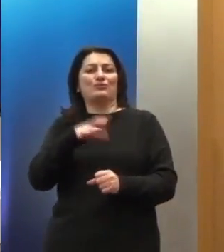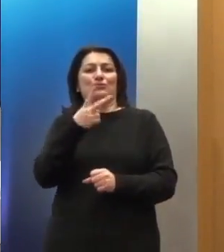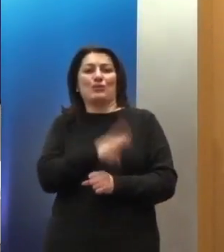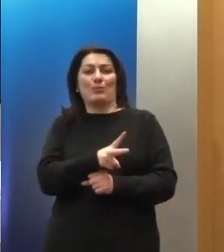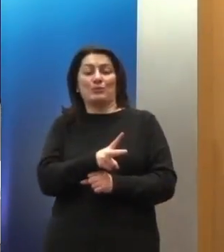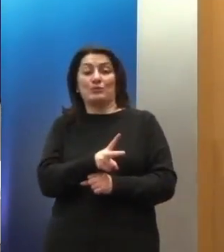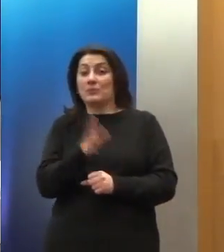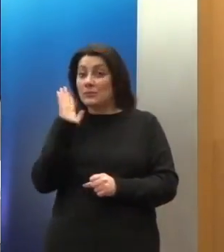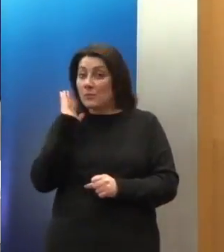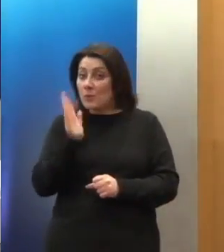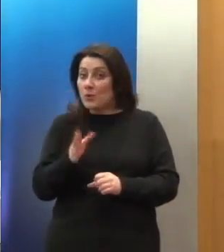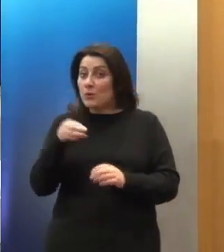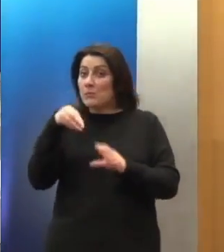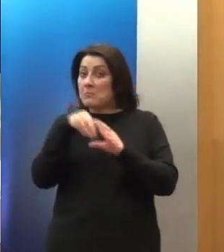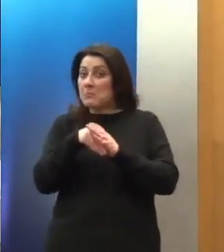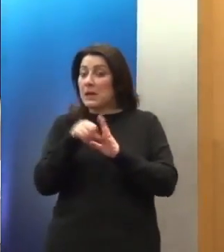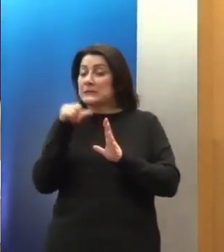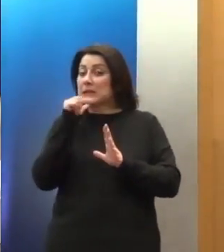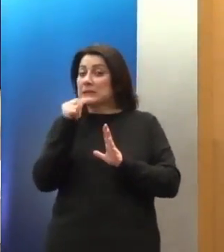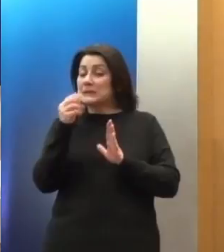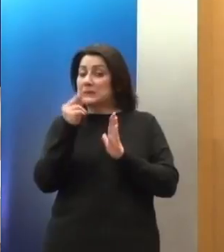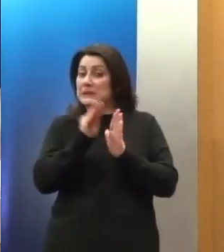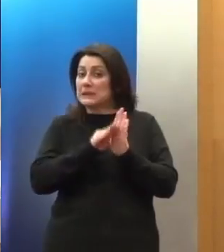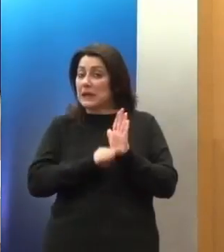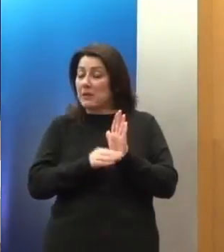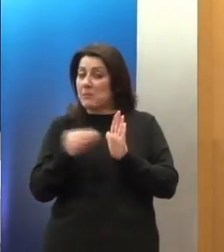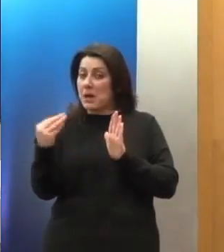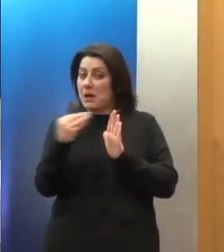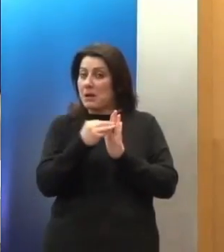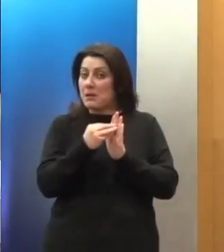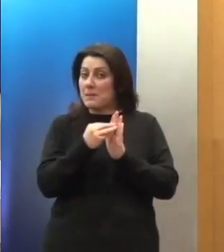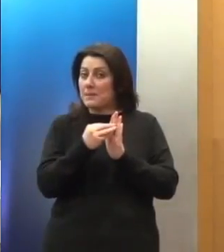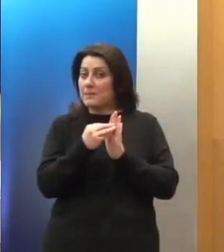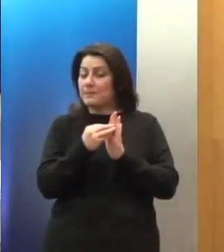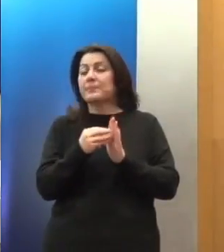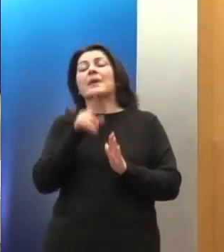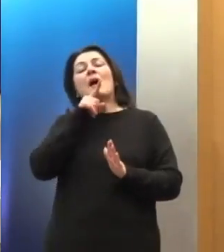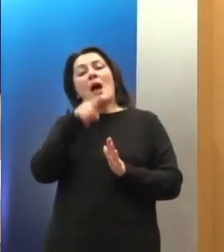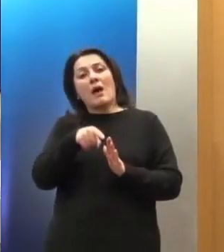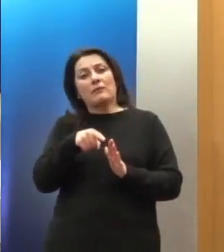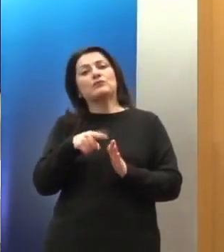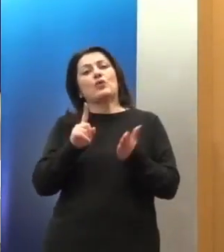Μπορεί αυτό να θεσμοθετηθεί, θα μπορούσε κανείς να το διανοηθεί. Αυτό έχει θεσμοθετηθεί